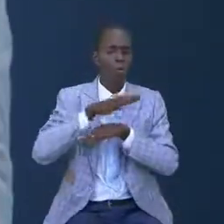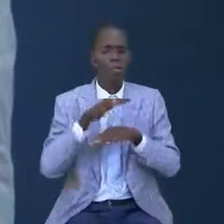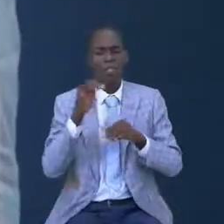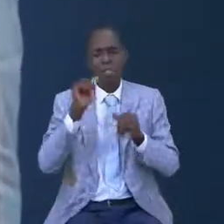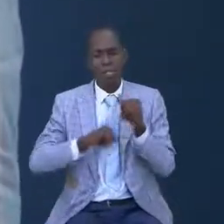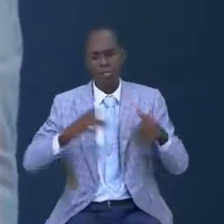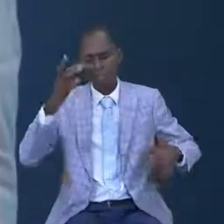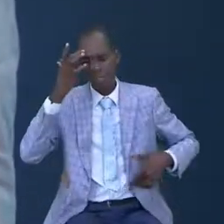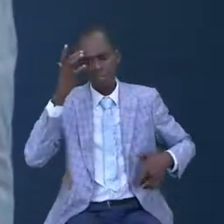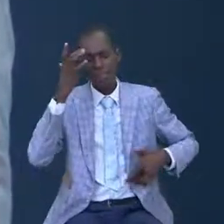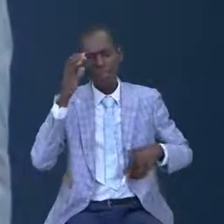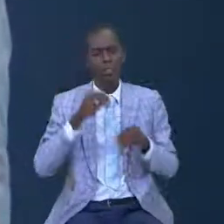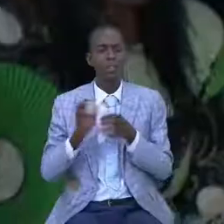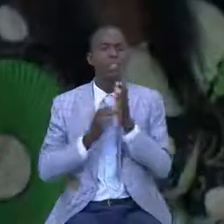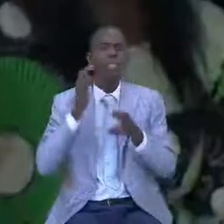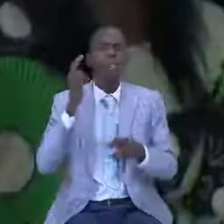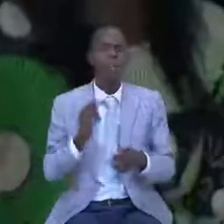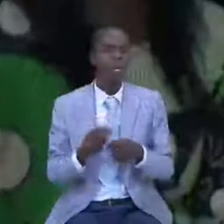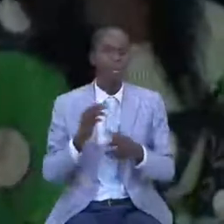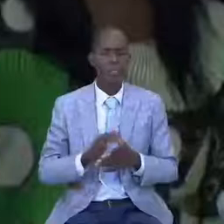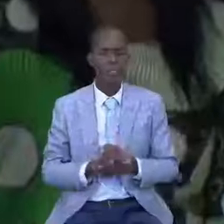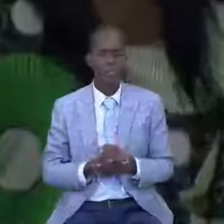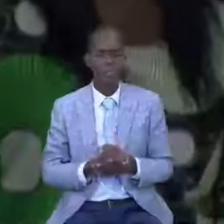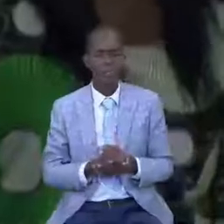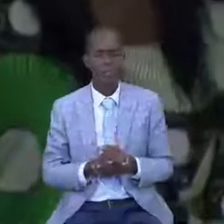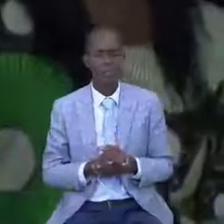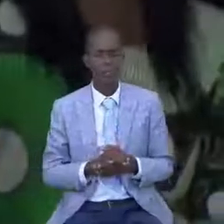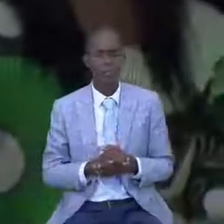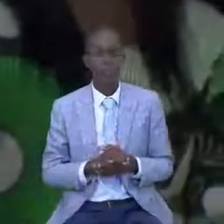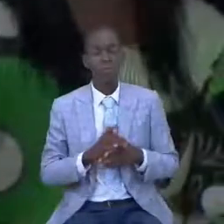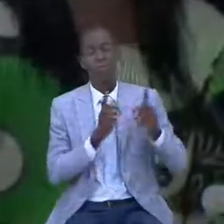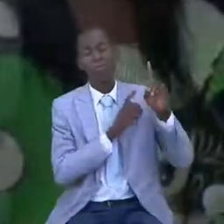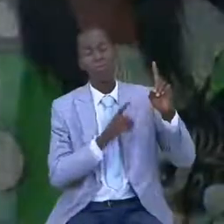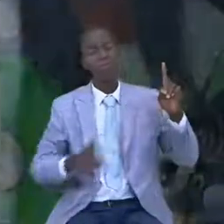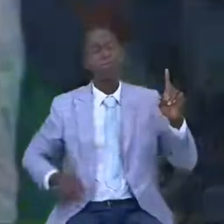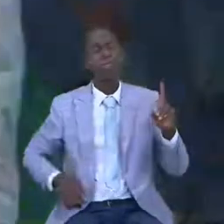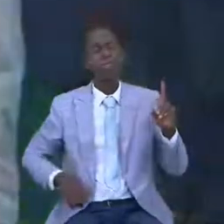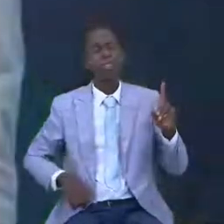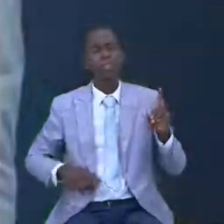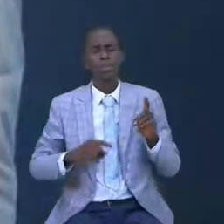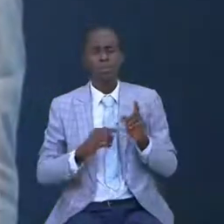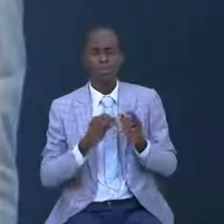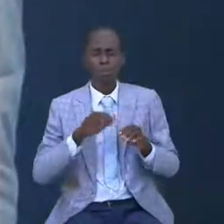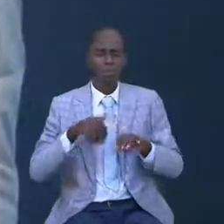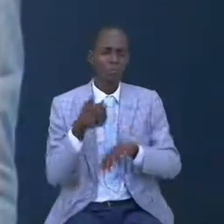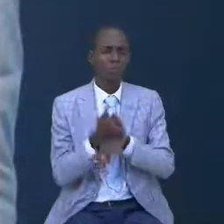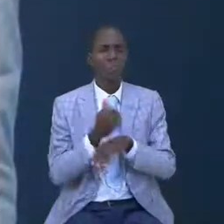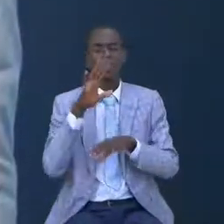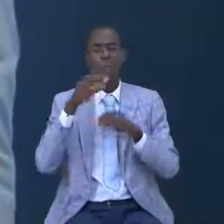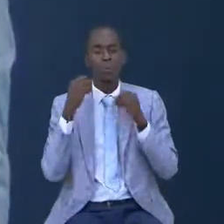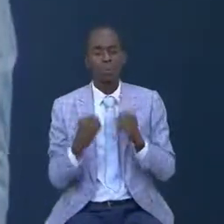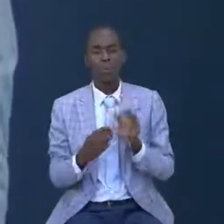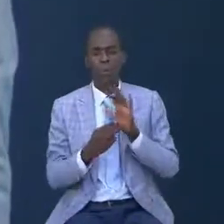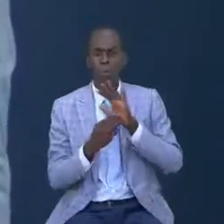sous tes pieds et que tu piétines toute maladie, toute infirmité au nom de Jésus-Christ.